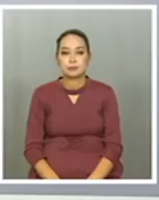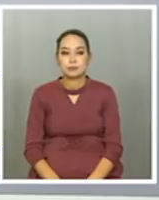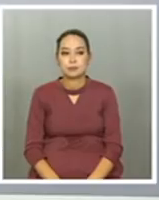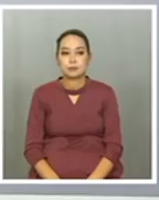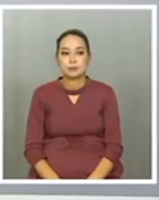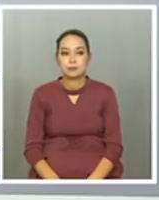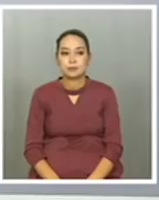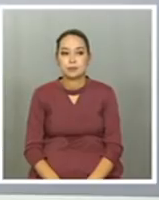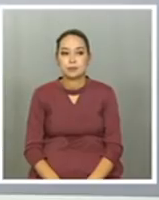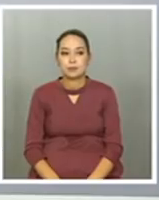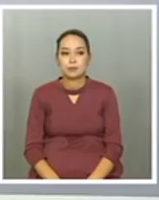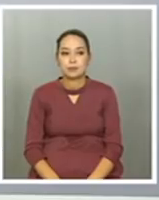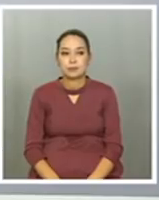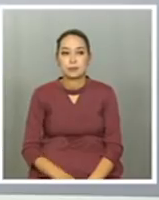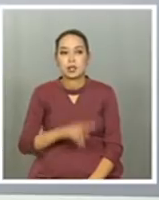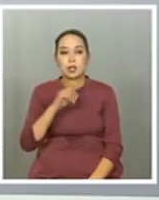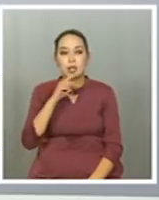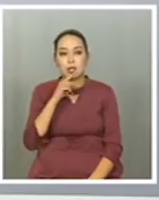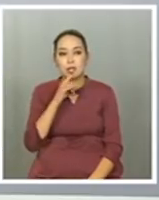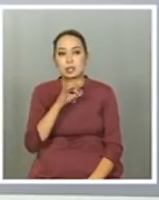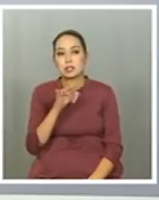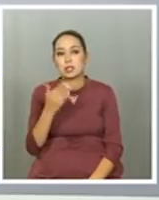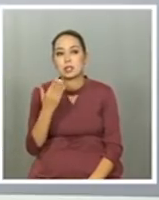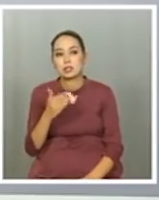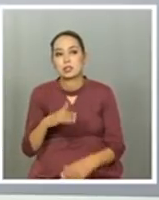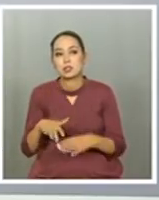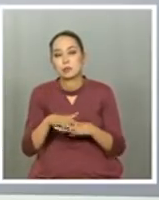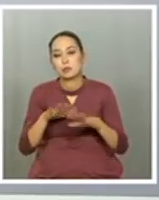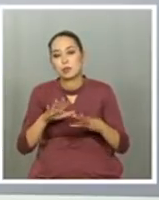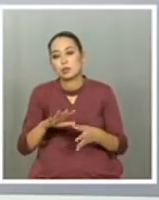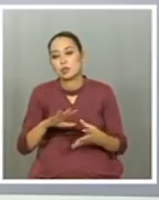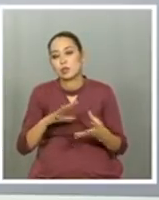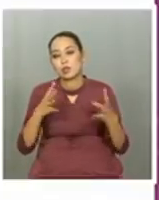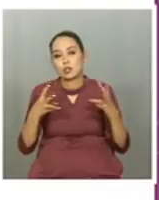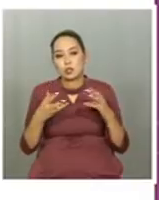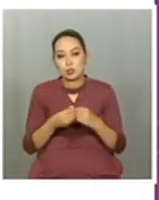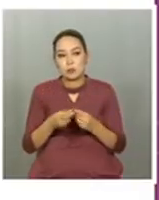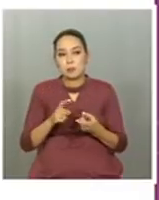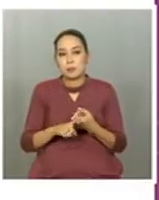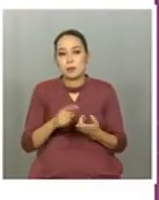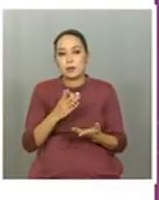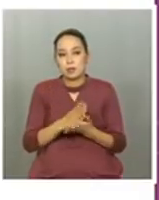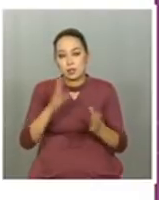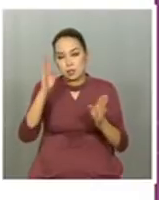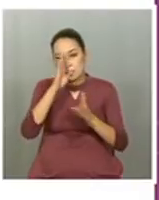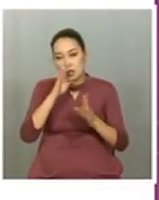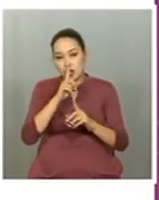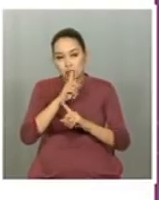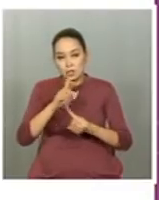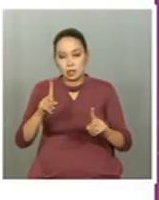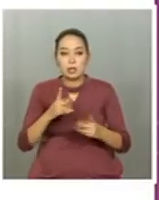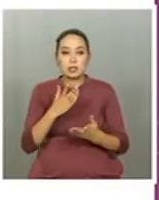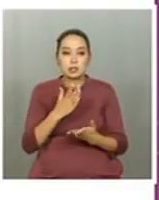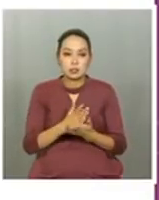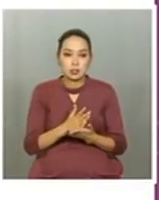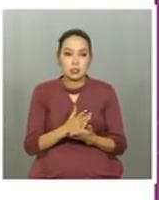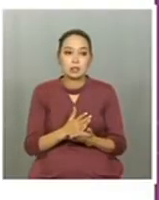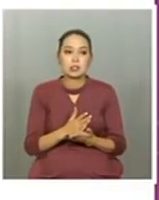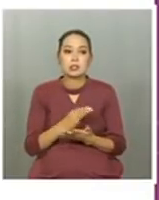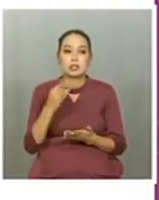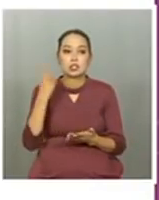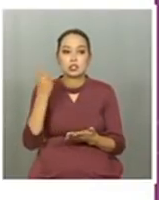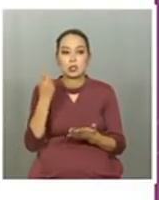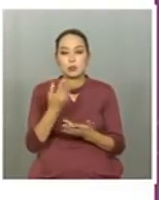бұның нәтижесінде экономиканың кеңістіктің үйлесімді байланысы пайда болады және табиғат ерекшеліктері сонымен бірге шаруашылық